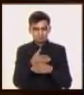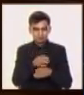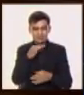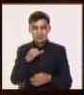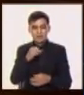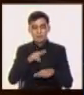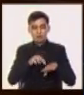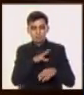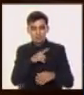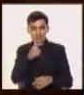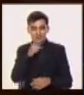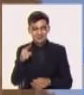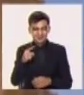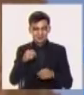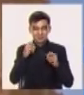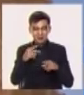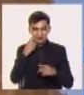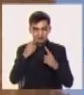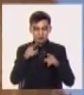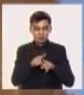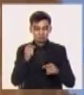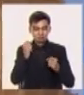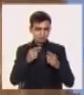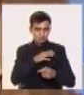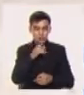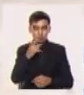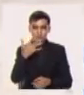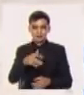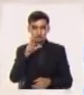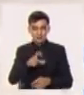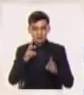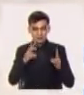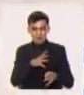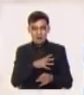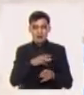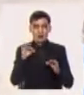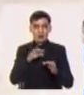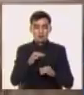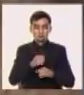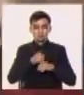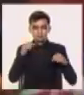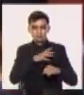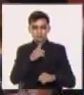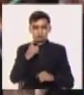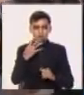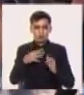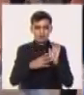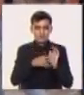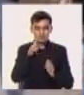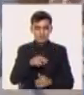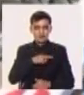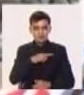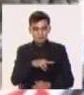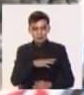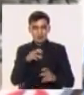слезоточивый газ. Пострадали по меньшей мере 150 человек. Тем временем число жертв взрыва увеличилось до 149.